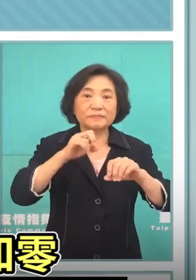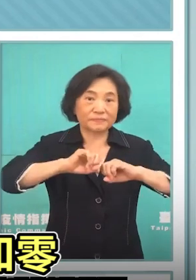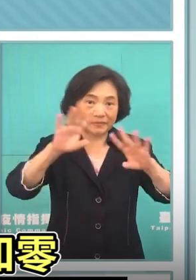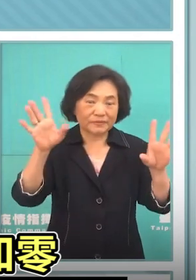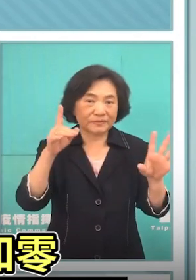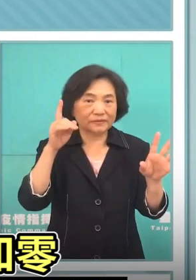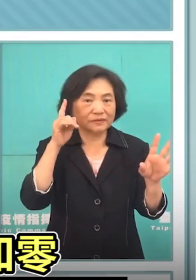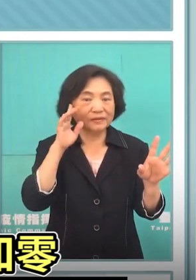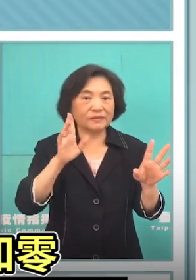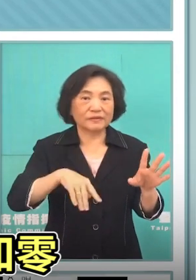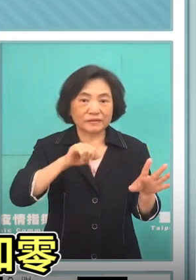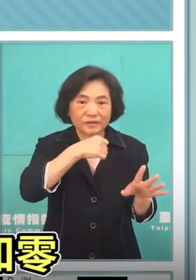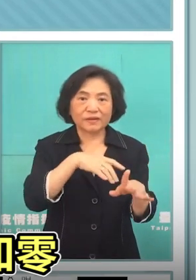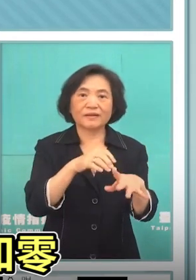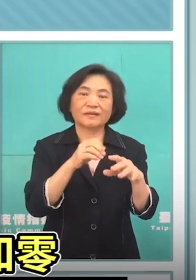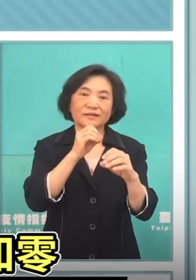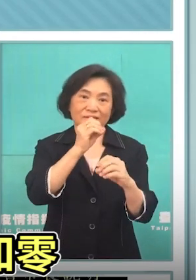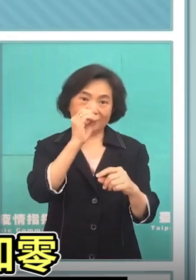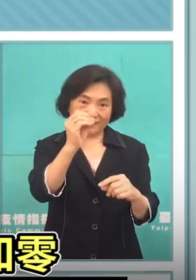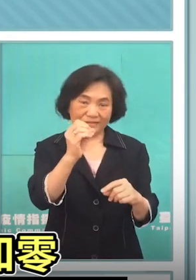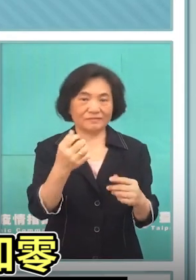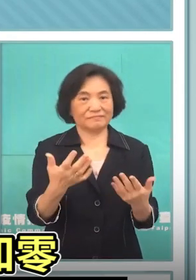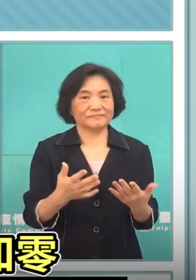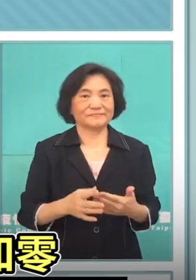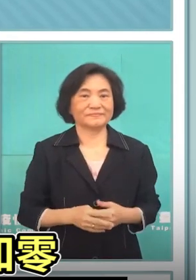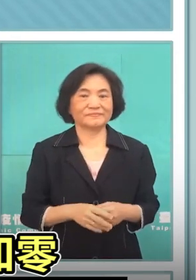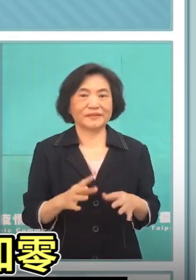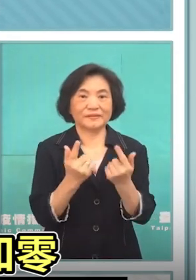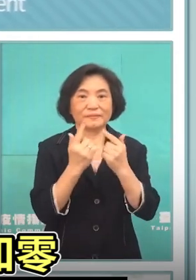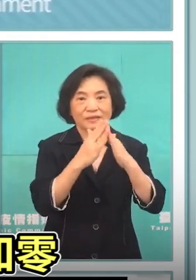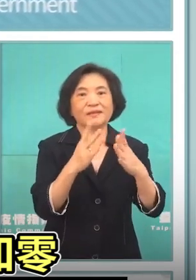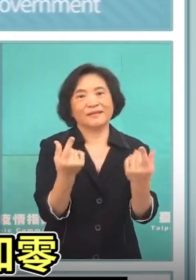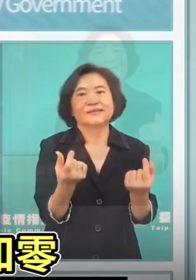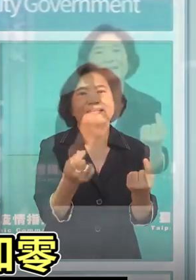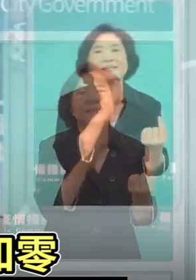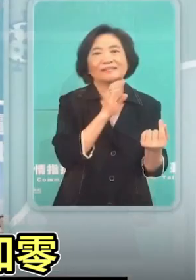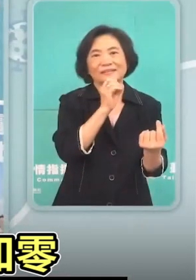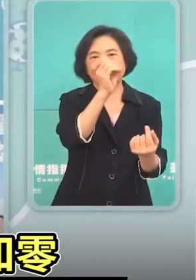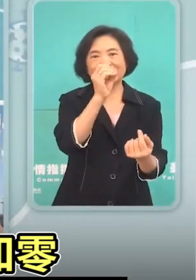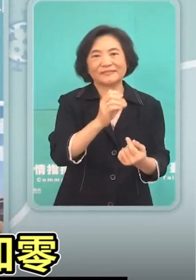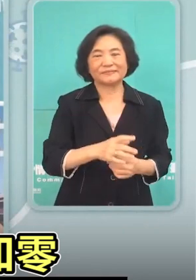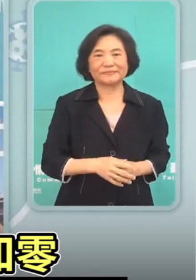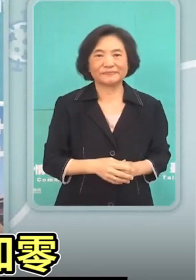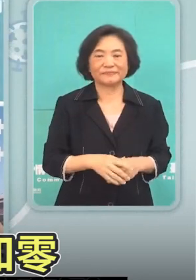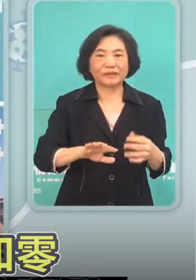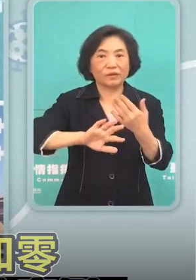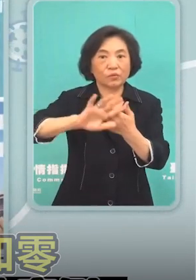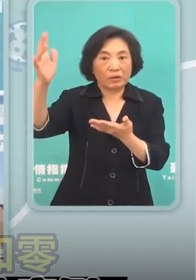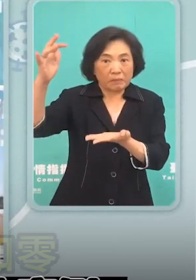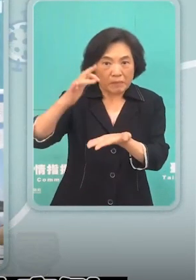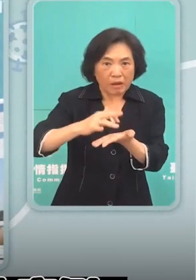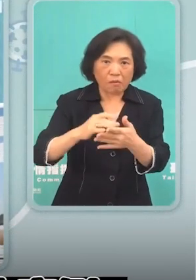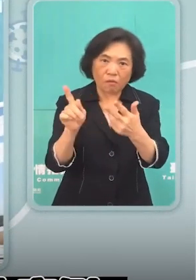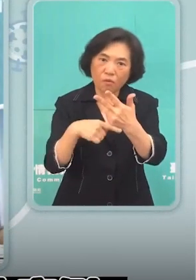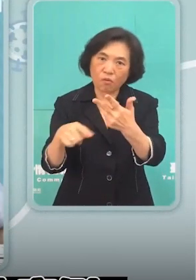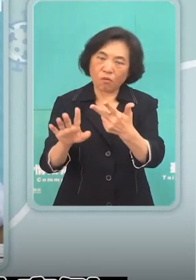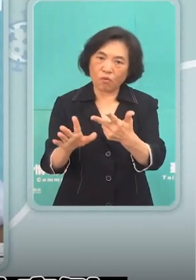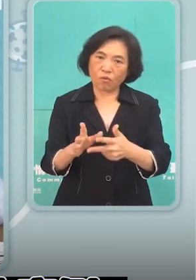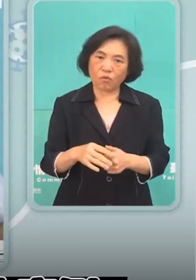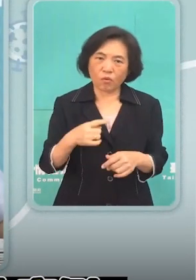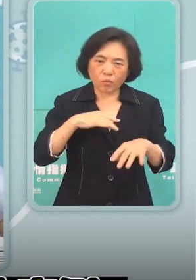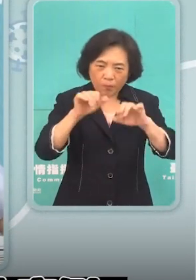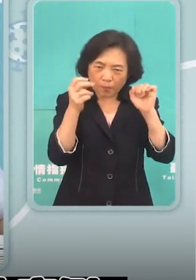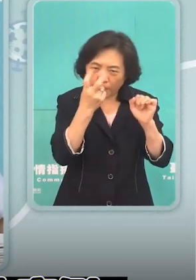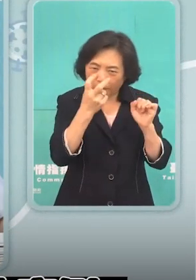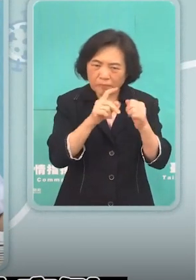案例0嘛，台湾加0，所以台北当然也加0。不过我看那个境外有7例，我查了一下，你知